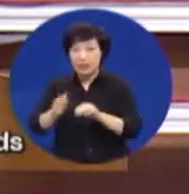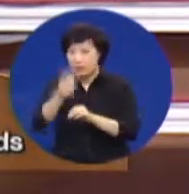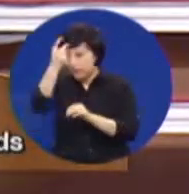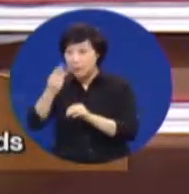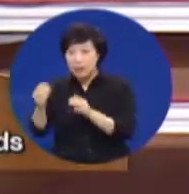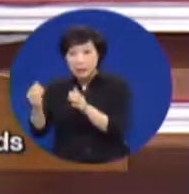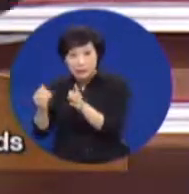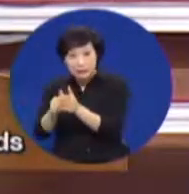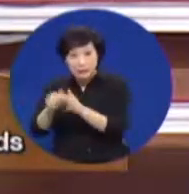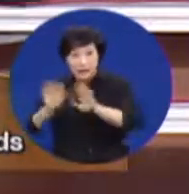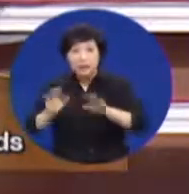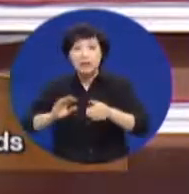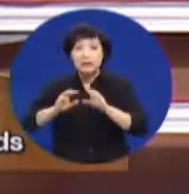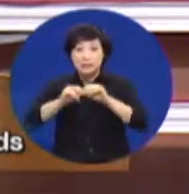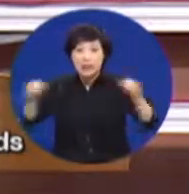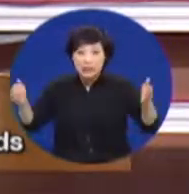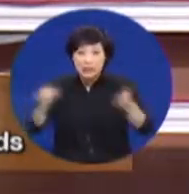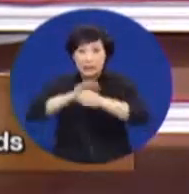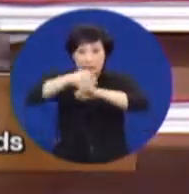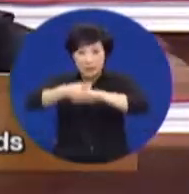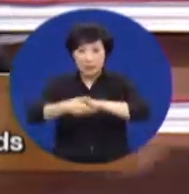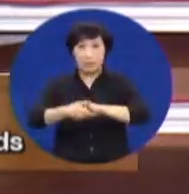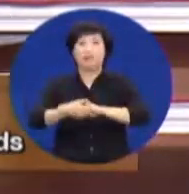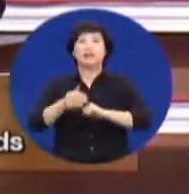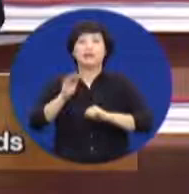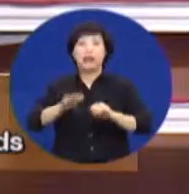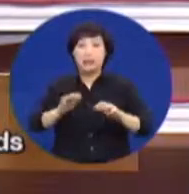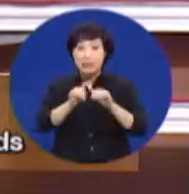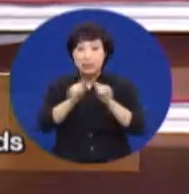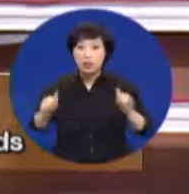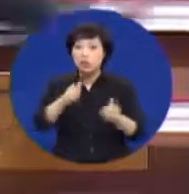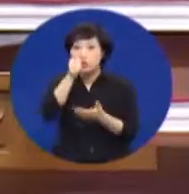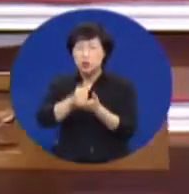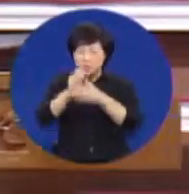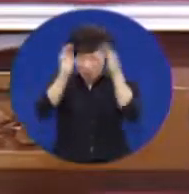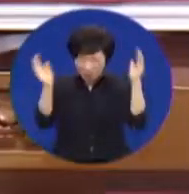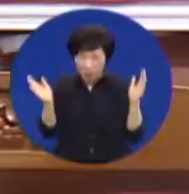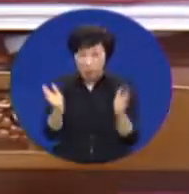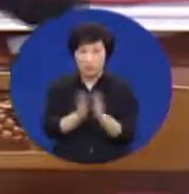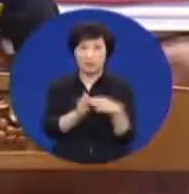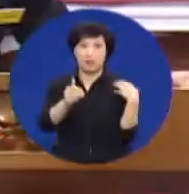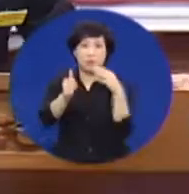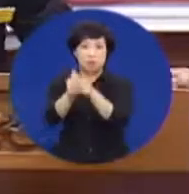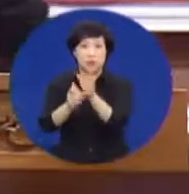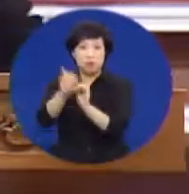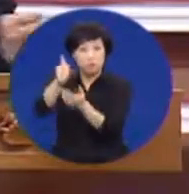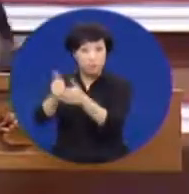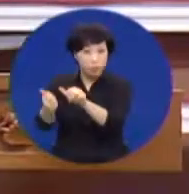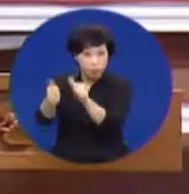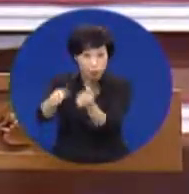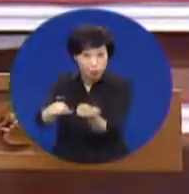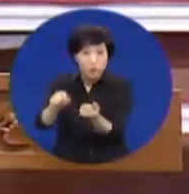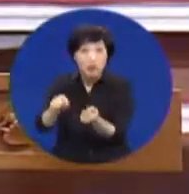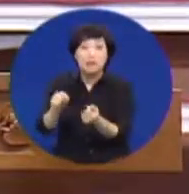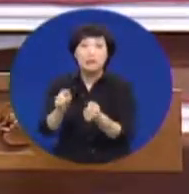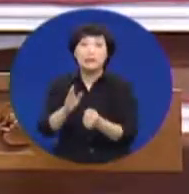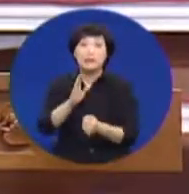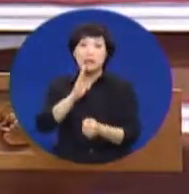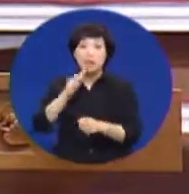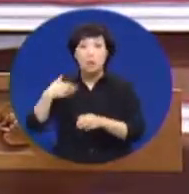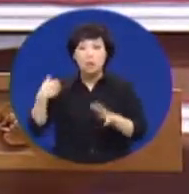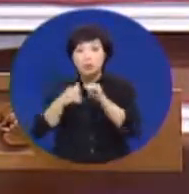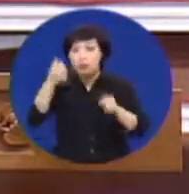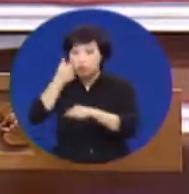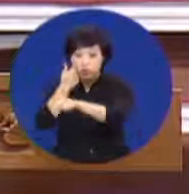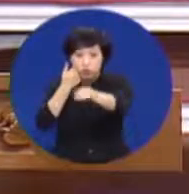마, 땅끝까지 이르러 인류의 죄를 다 짊어지고 내가 죽었으니 이 사실을 모르는